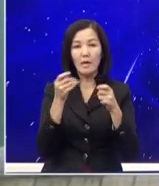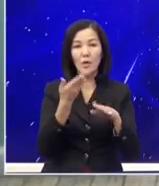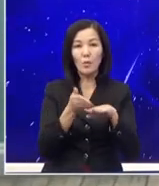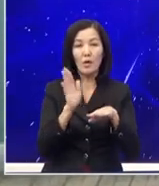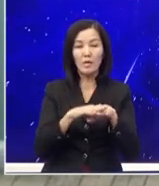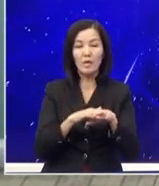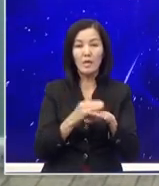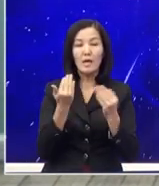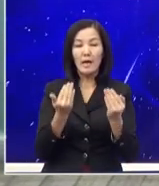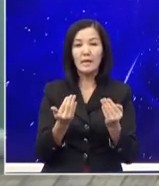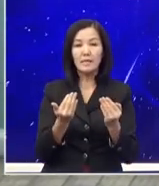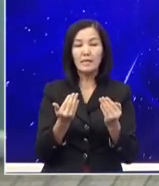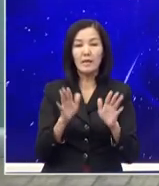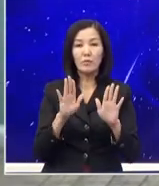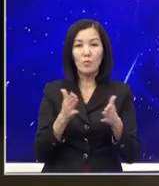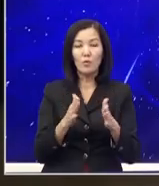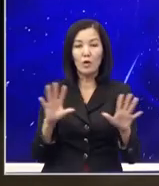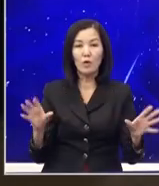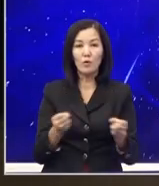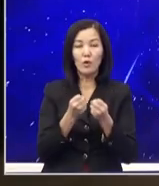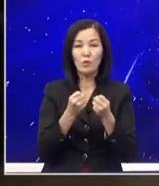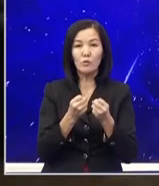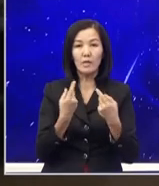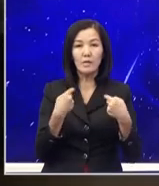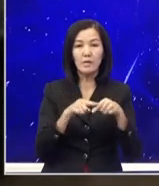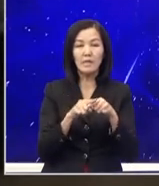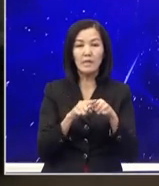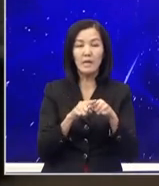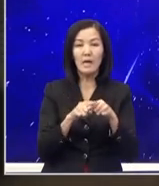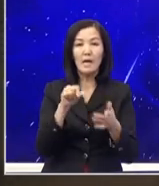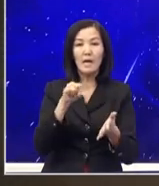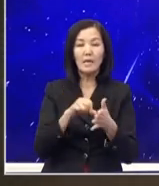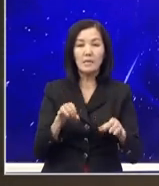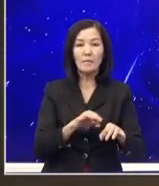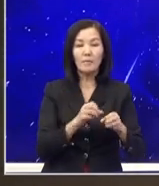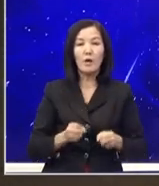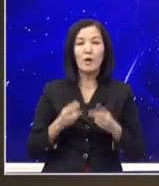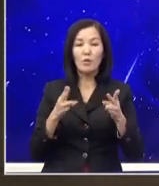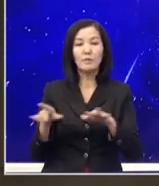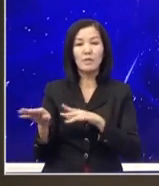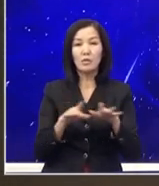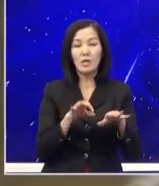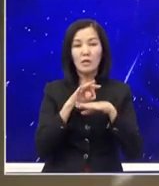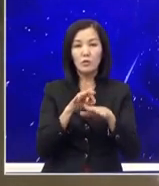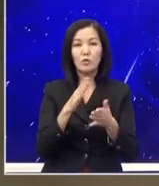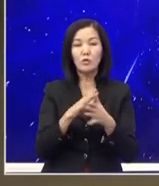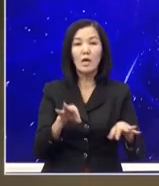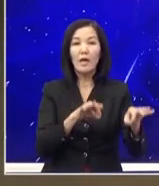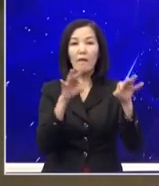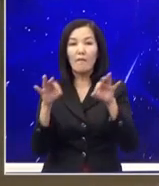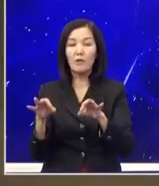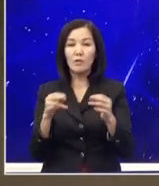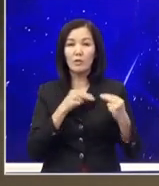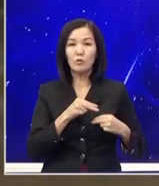отыр. Қазір оқиға елді мекенде құтқарушылар мен арнайы техника жұмылдырылып, қауіпсіздік шараларын жүргізіп жатыр. Эвакуациялау